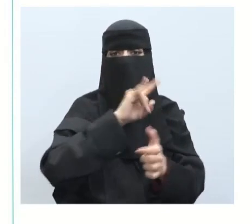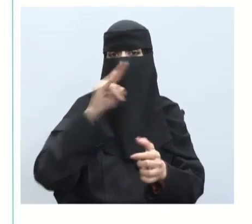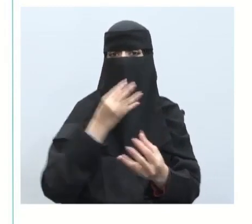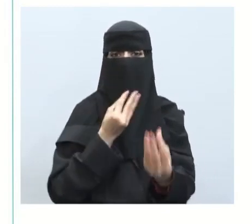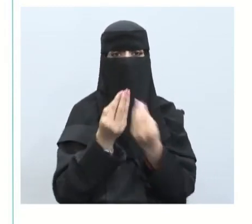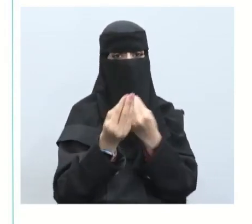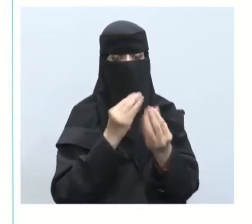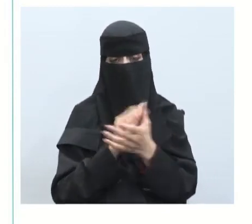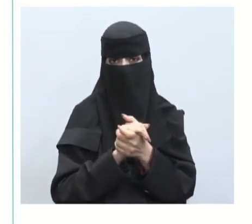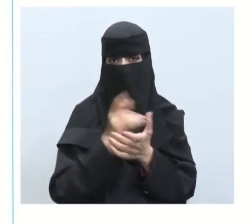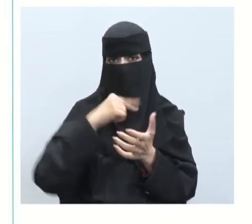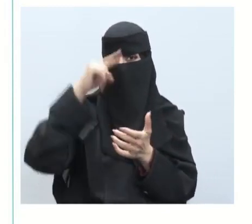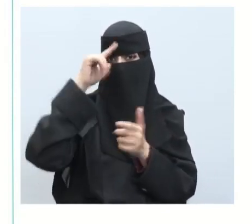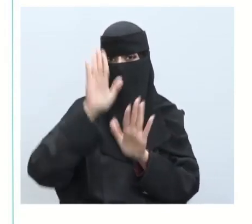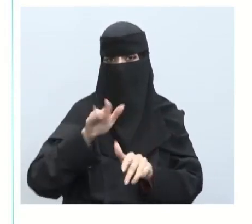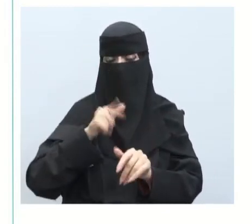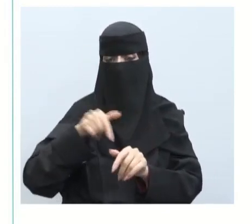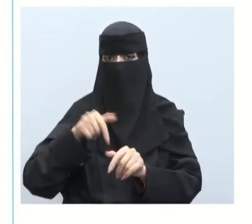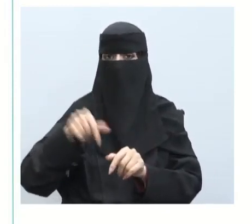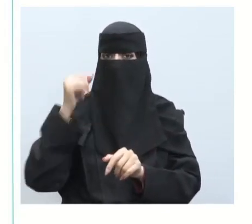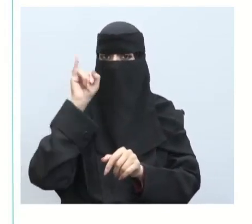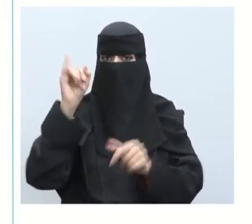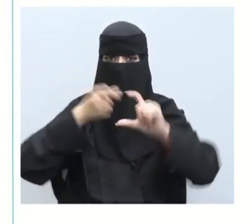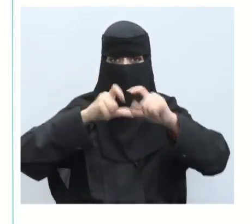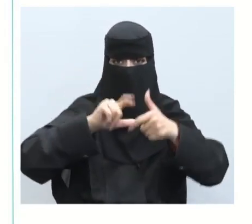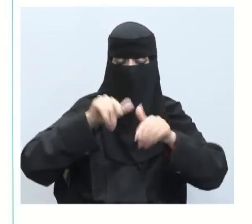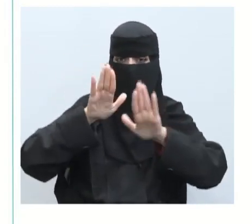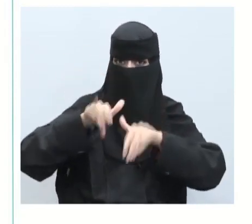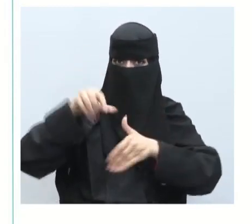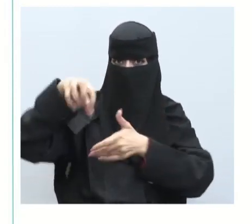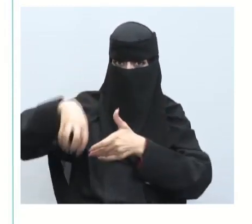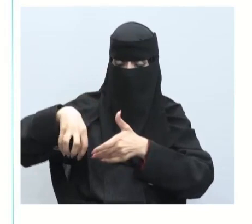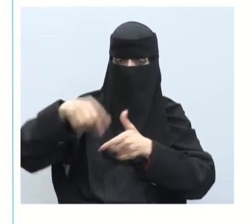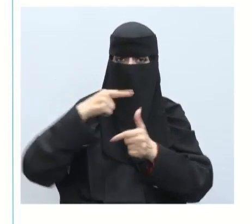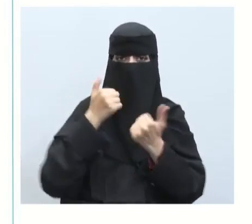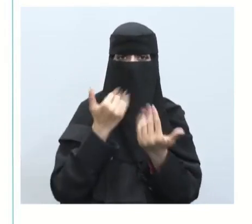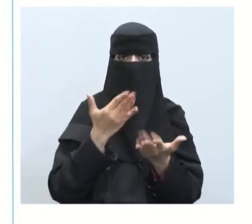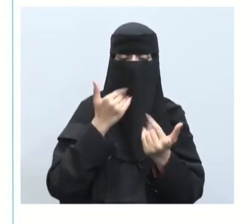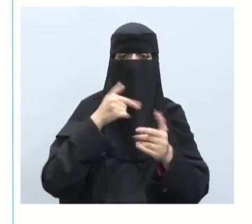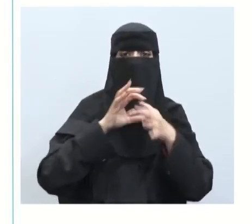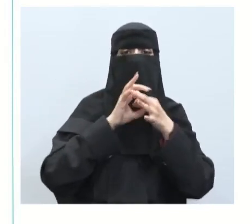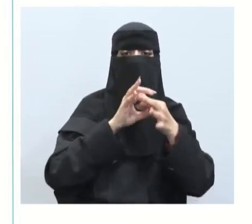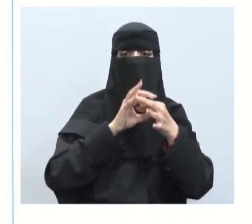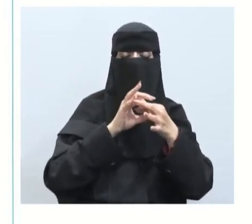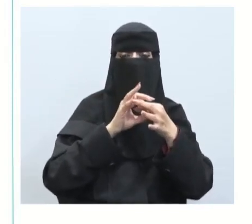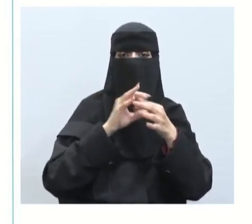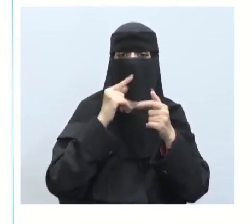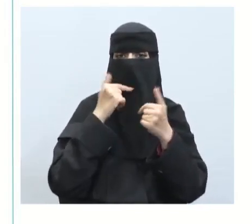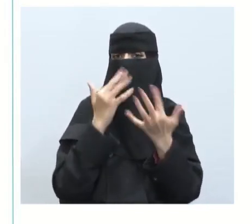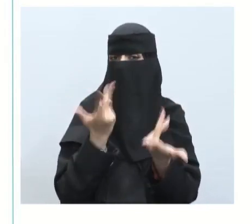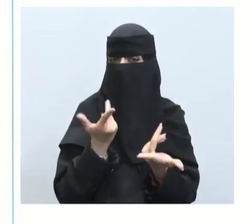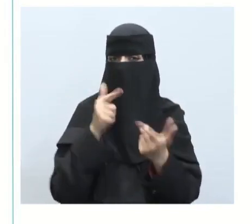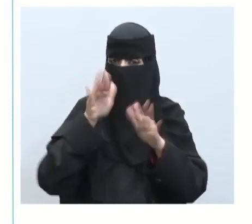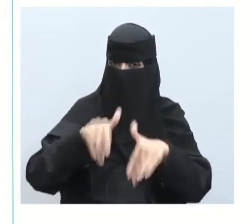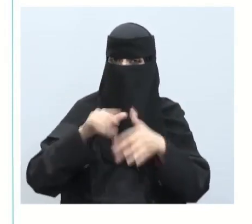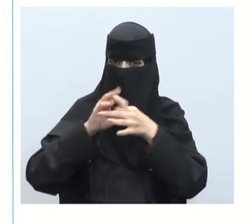منظمه يوجد فيها تواصل غير فعال ماذا نقصد بالتواصل غير فعال يوجد تواصل ولكن غير فعال